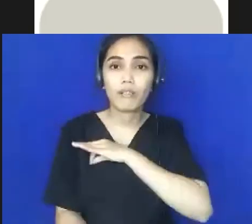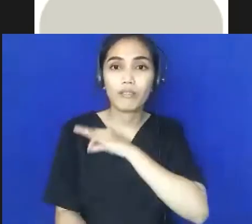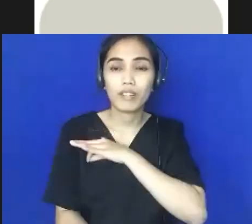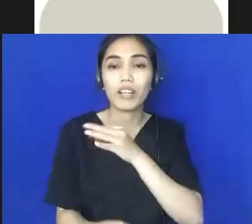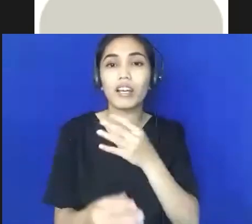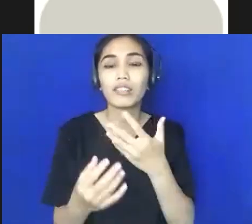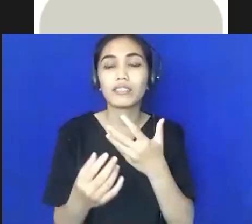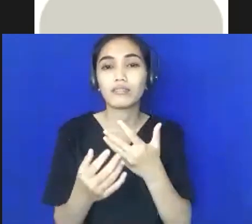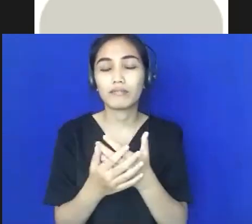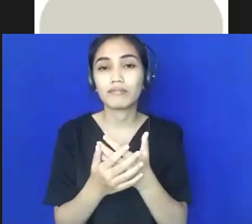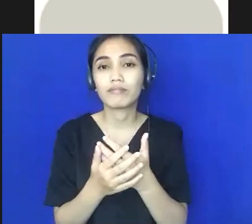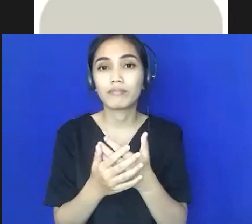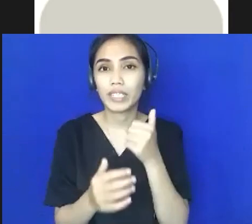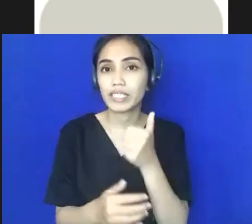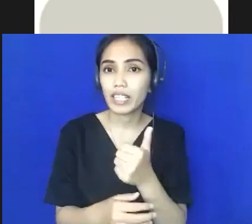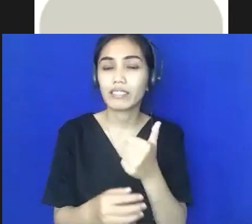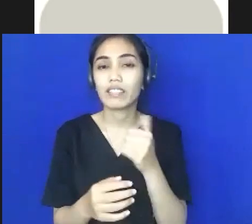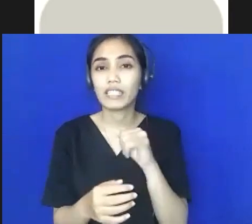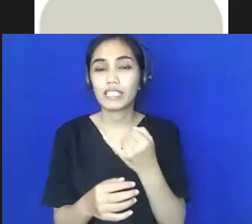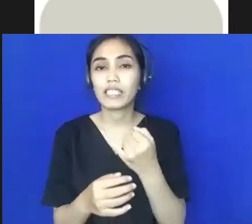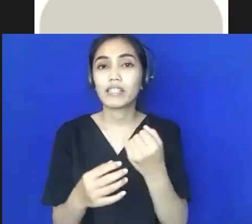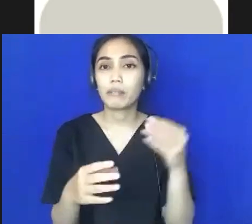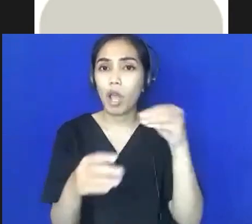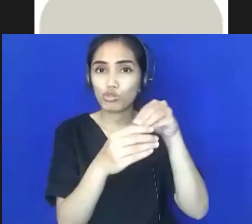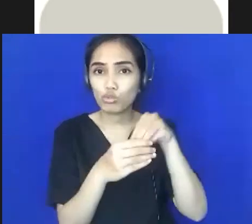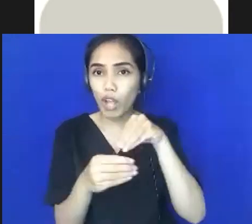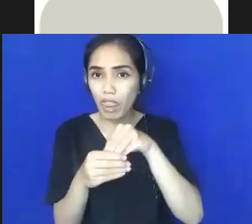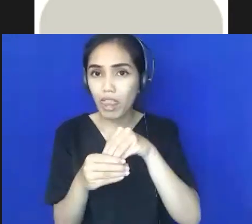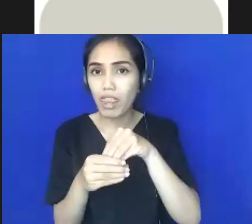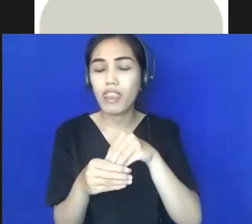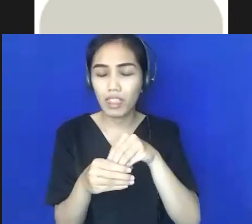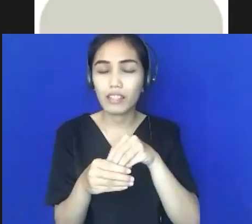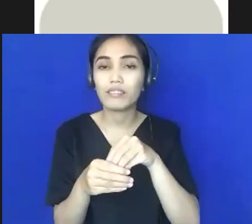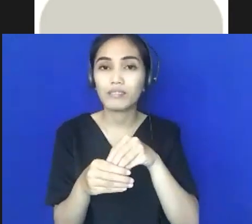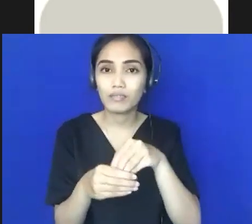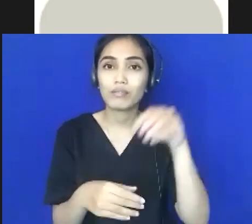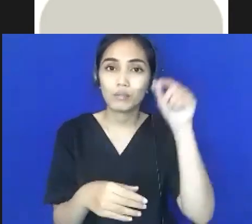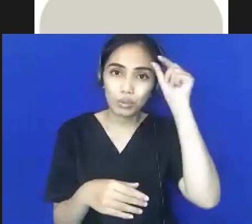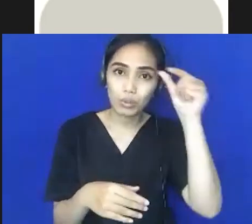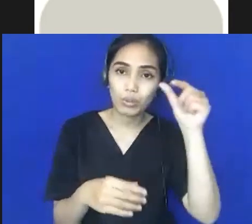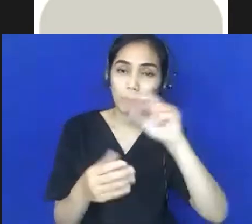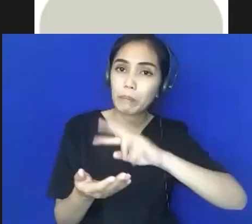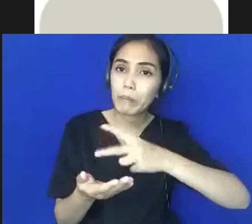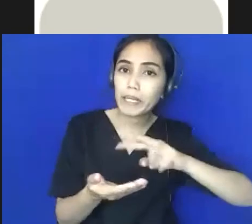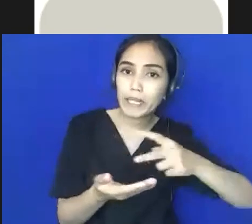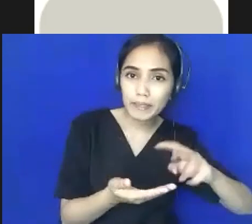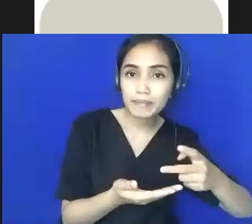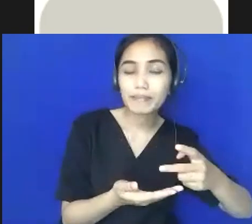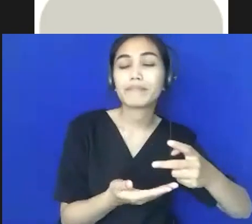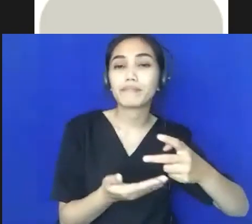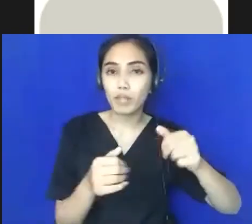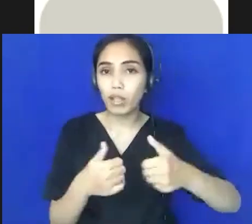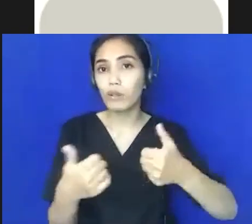semua dan bisa juga menjadi masukan ataupun untuk perbaikan-perbaikan dan juga